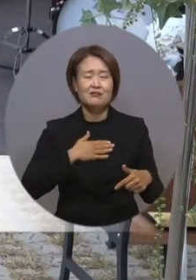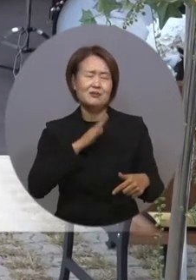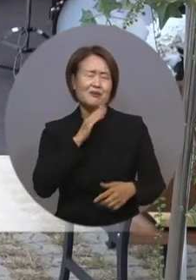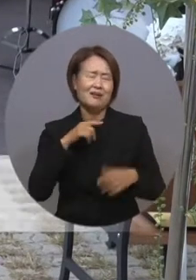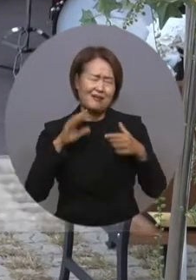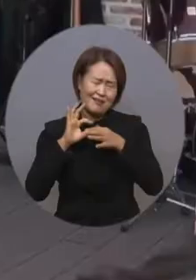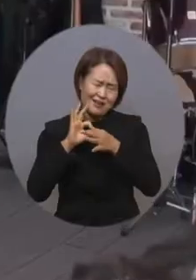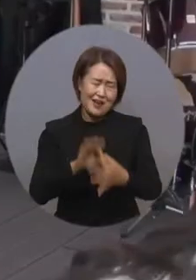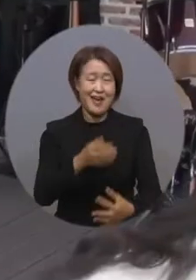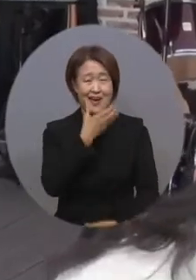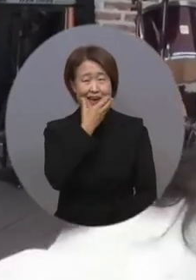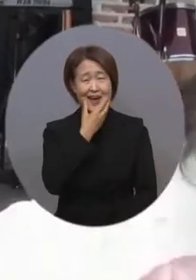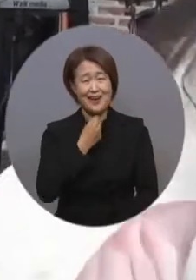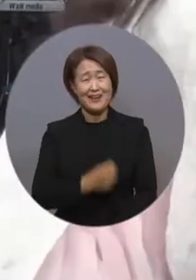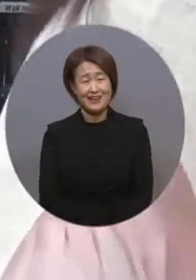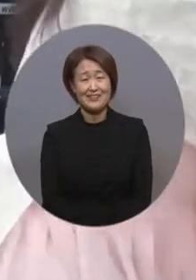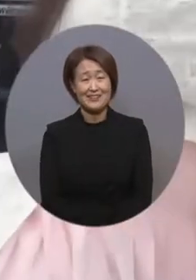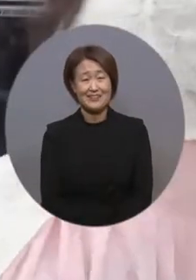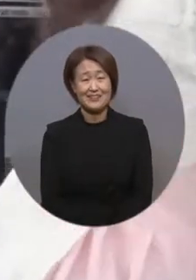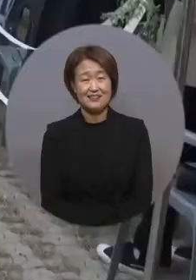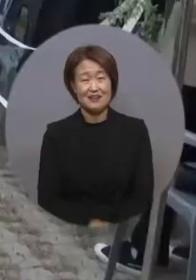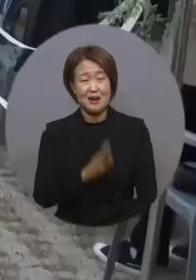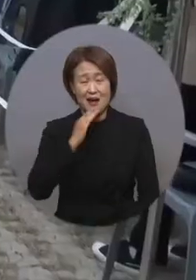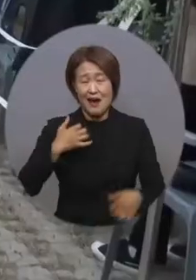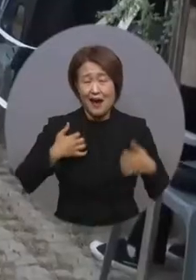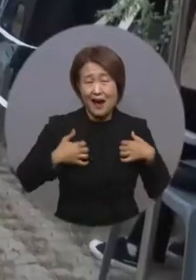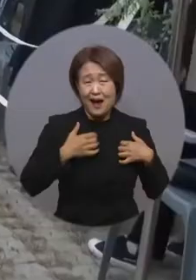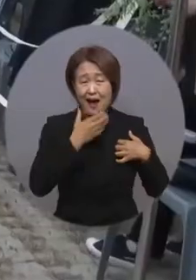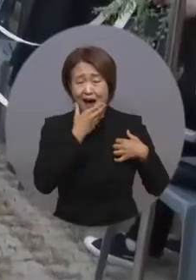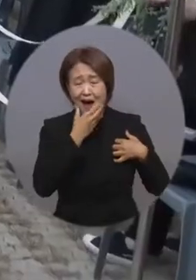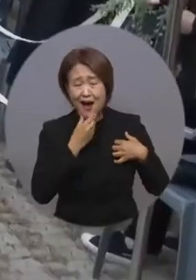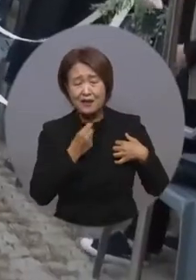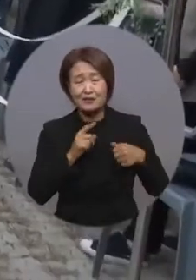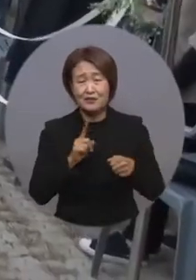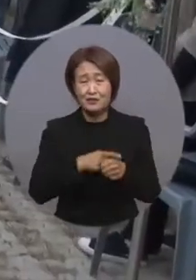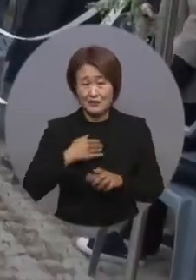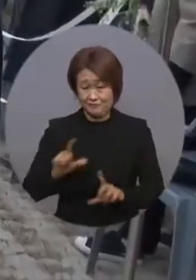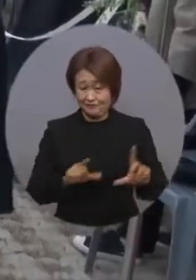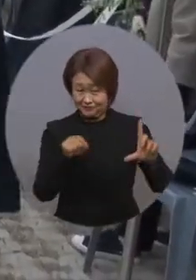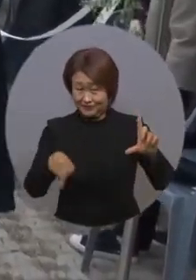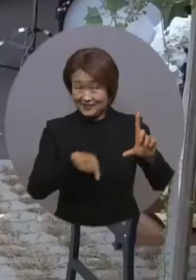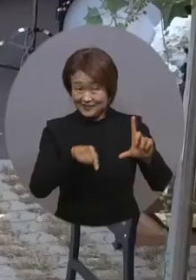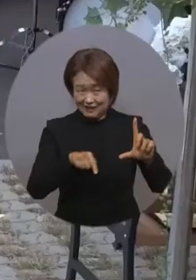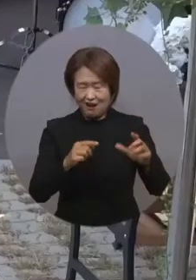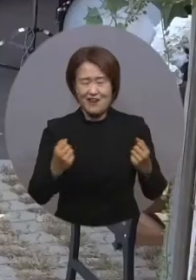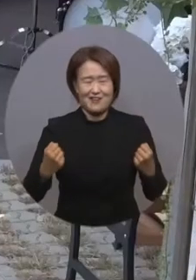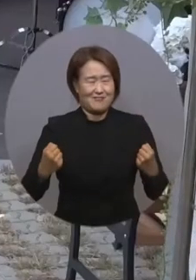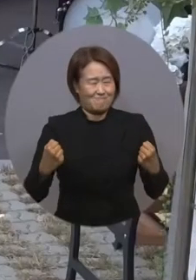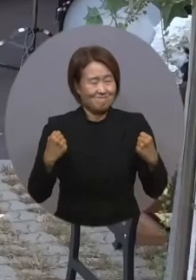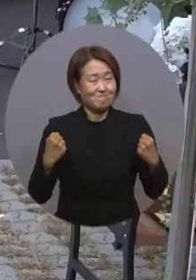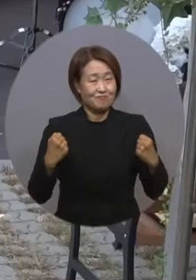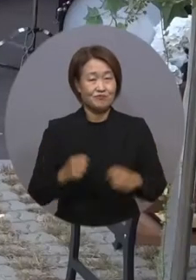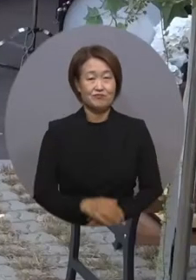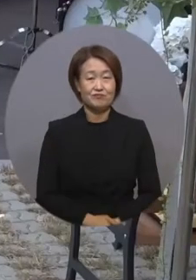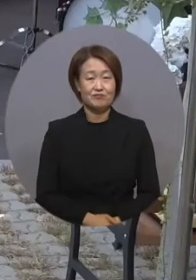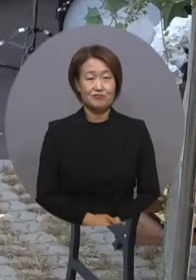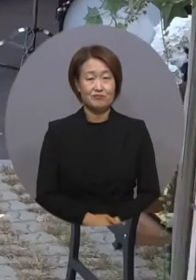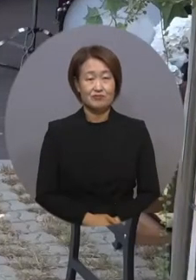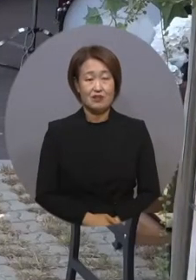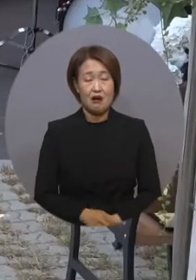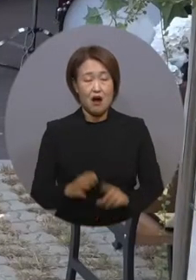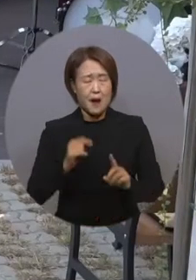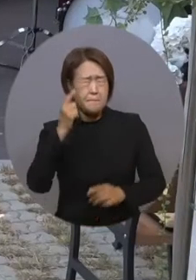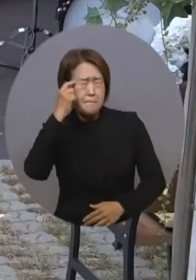행복할 것 같습니다. 한순간의 기쁨과 행복은 우리 삶 속 큰 힘이 되기도 합니다. 한 사람의 생각으로